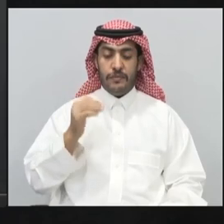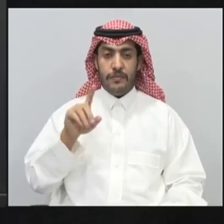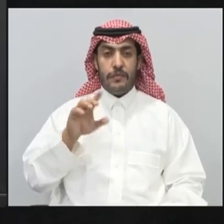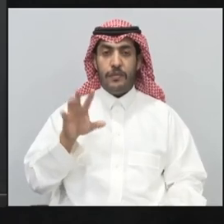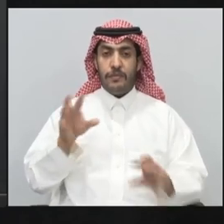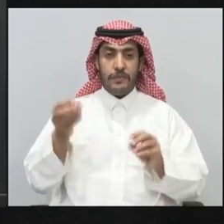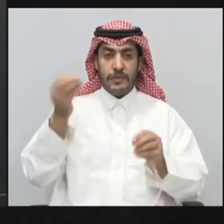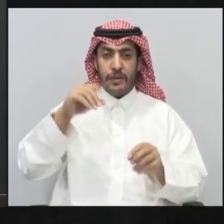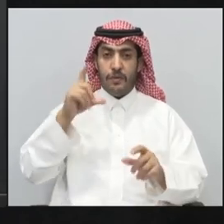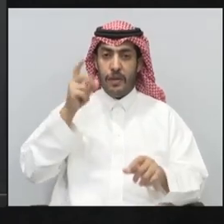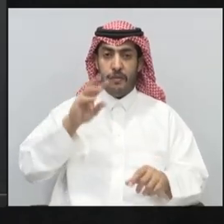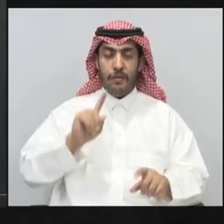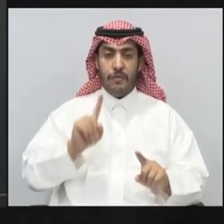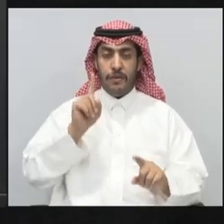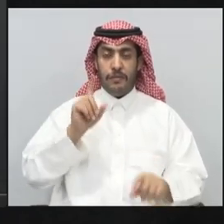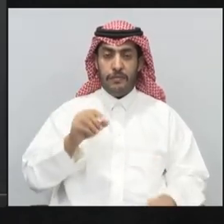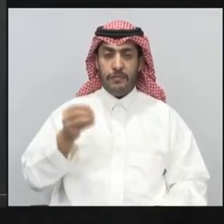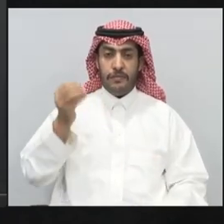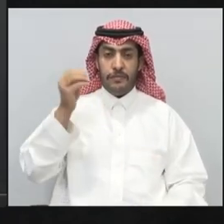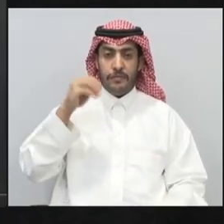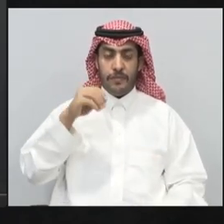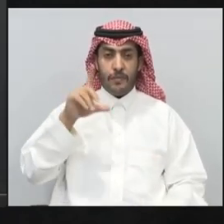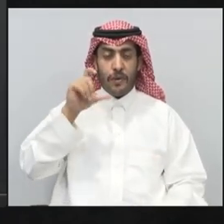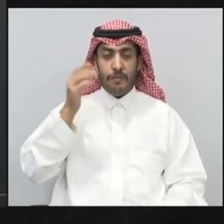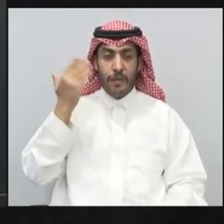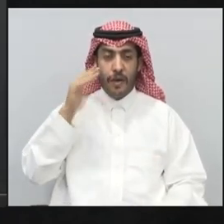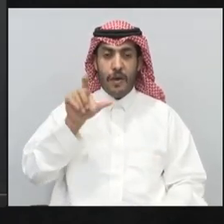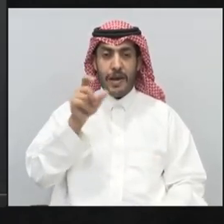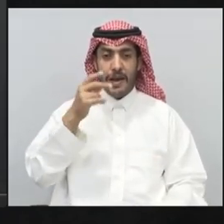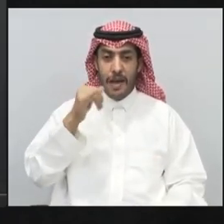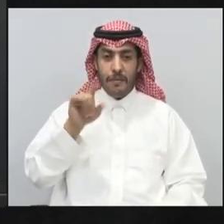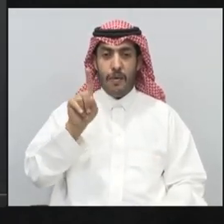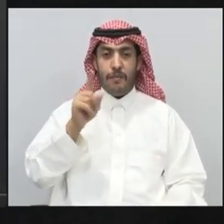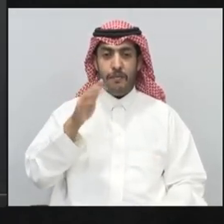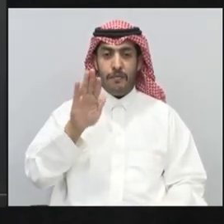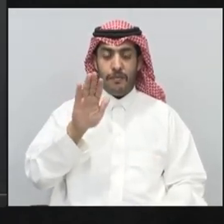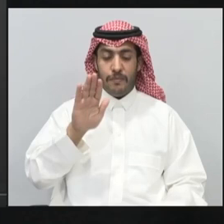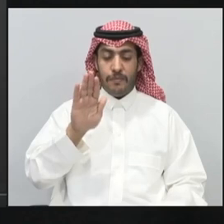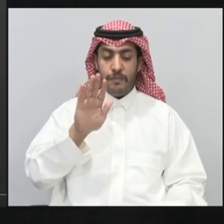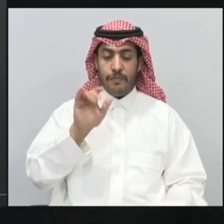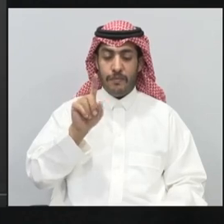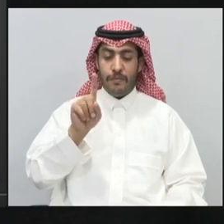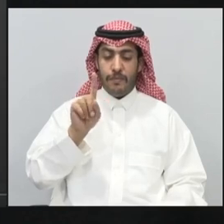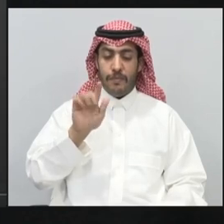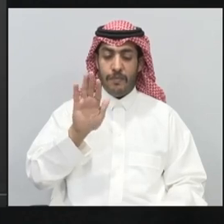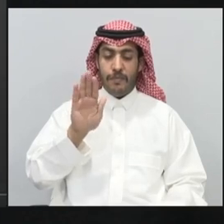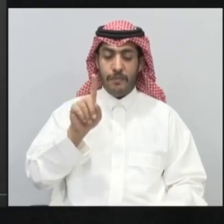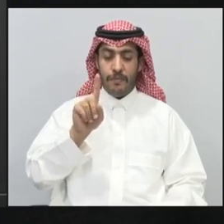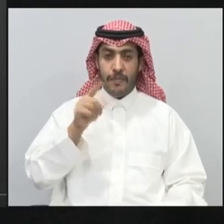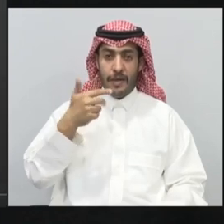ولا ياتي منه او لا تاتي منه صوره اخرى وقد يلزم اما سوره الماضي مثل نعمه وبئسه وهو مدار الحديث هذا الدرس